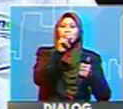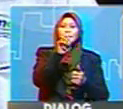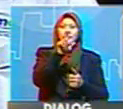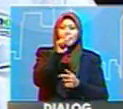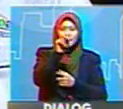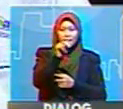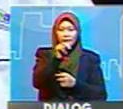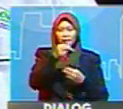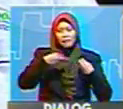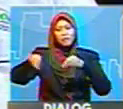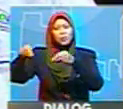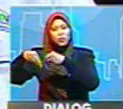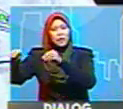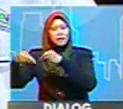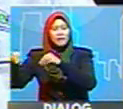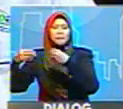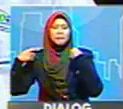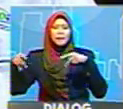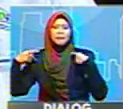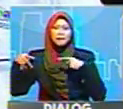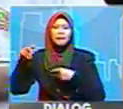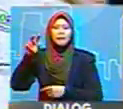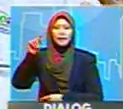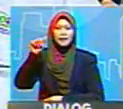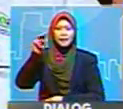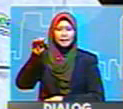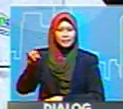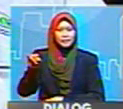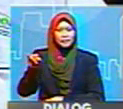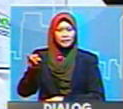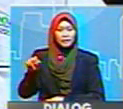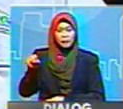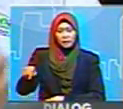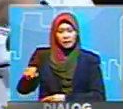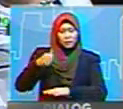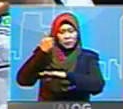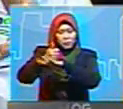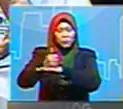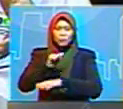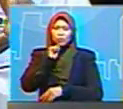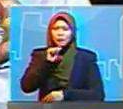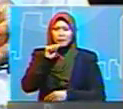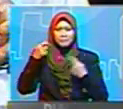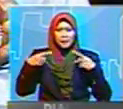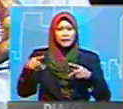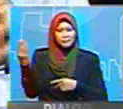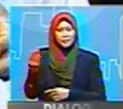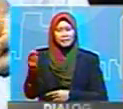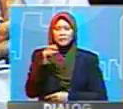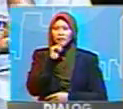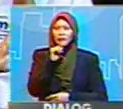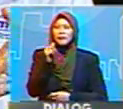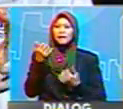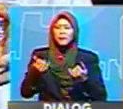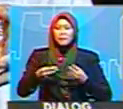pasani kerana objektif pasar Tani diwujudkan bukan seperti pasar biasa tetapi untuk memberi ruang kepada petani